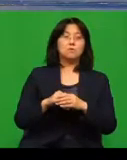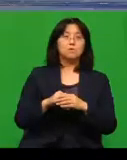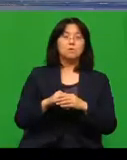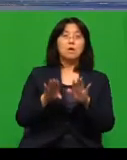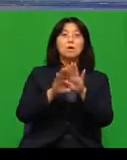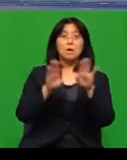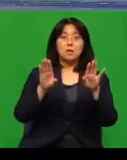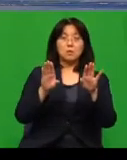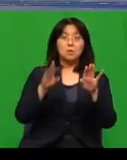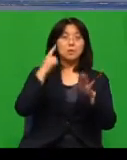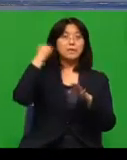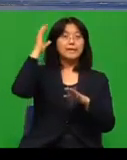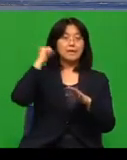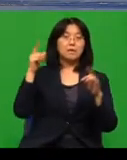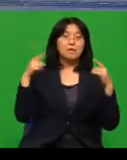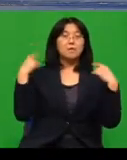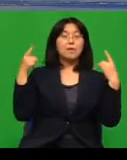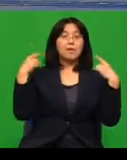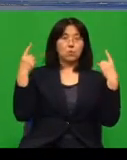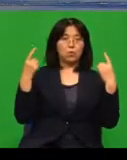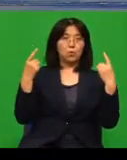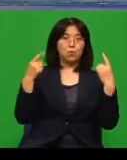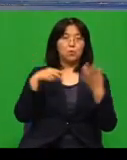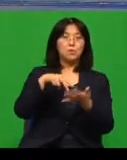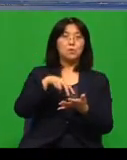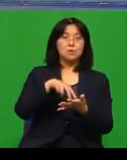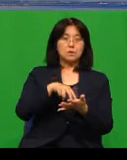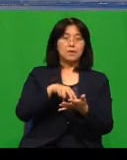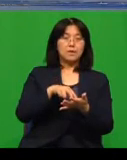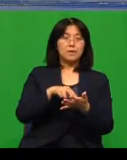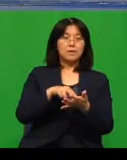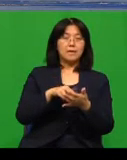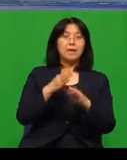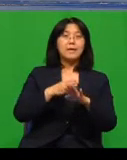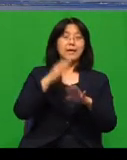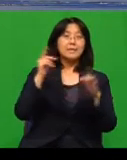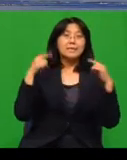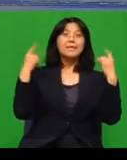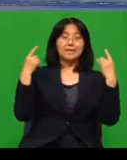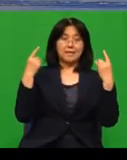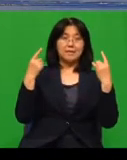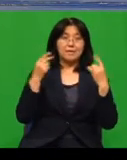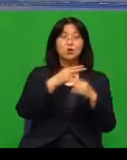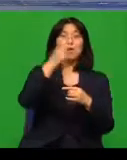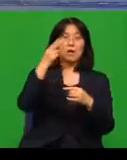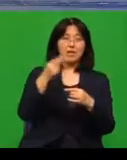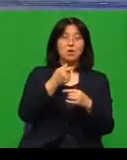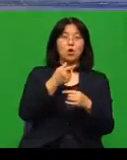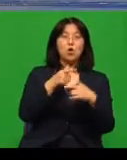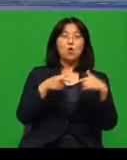業記念イベントとして、日本橋と山間大感謝祭と銘打ちまして、富山の和